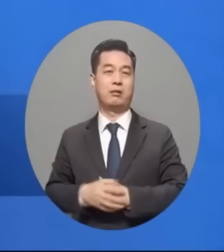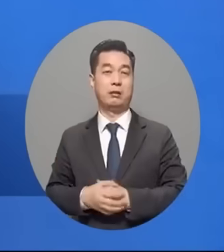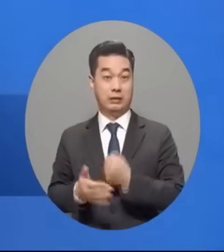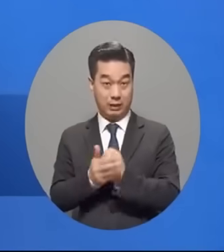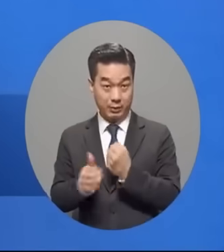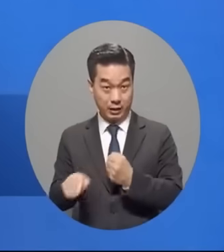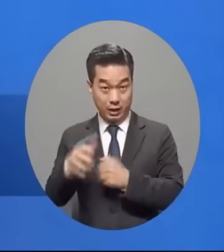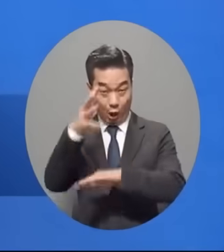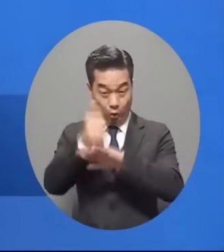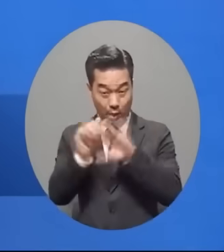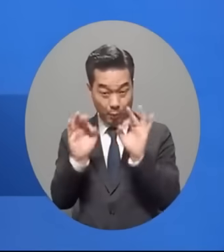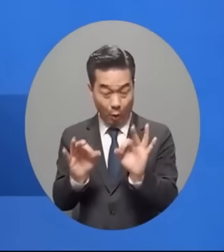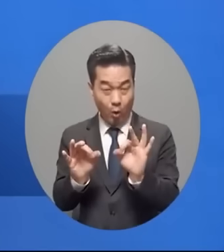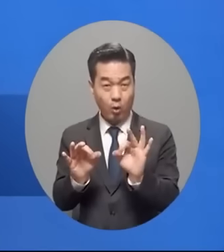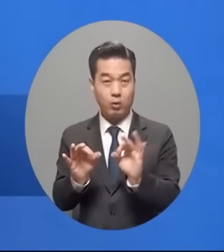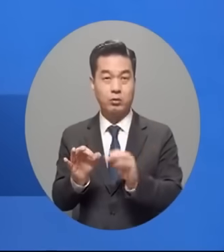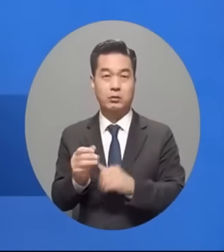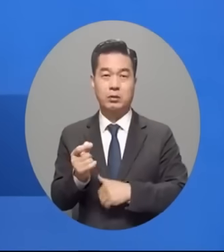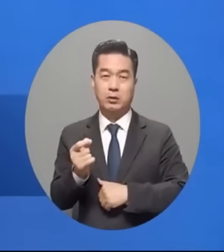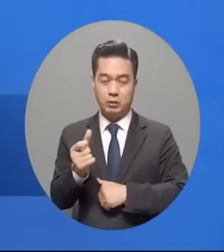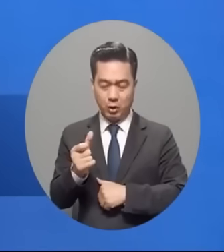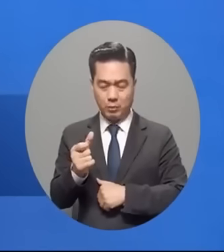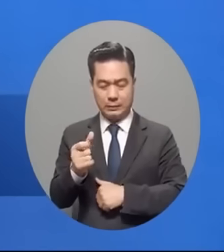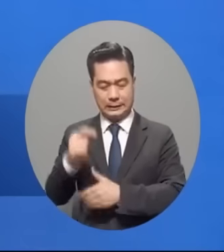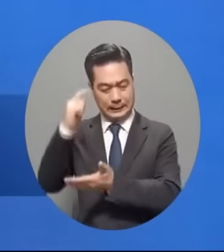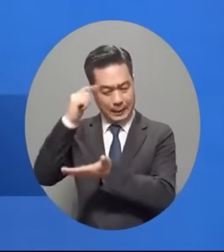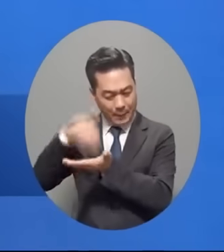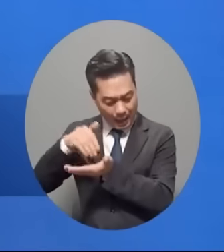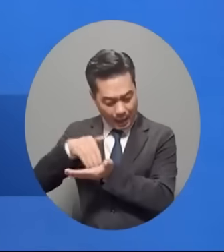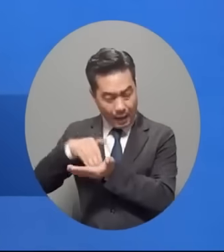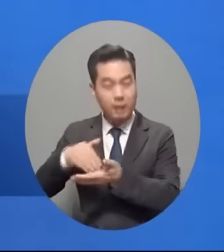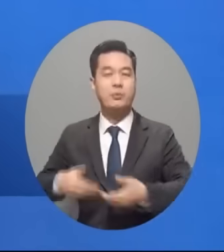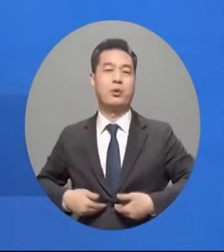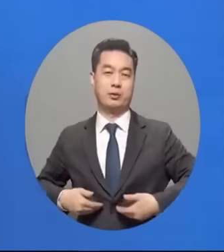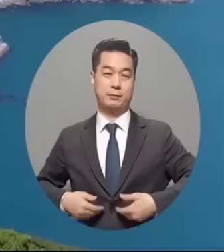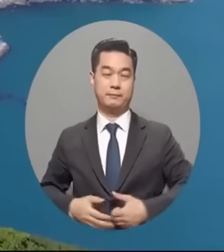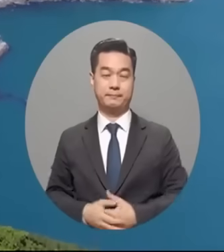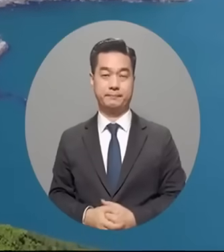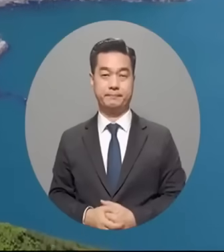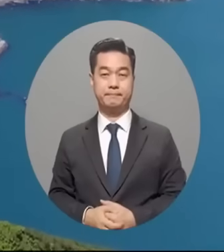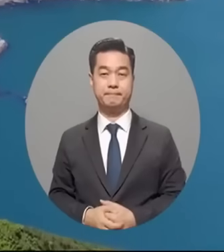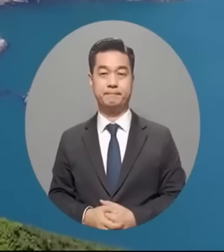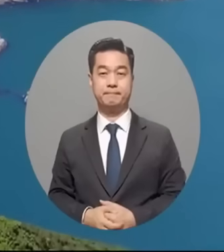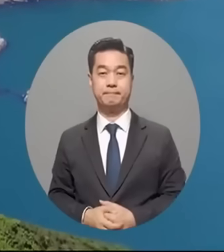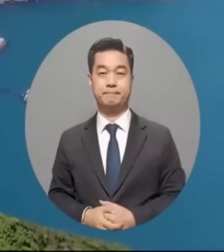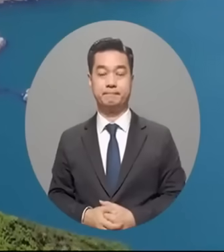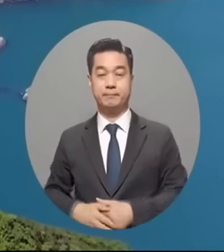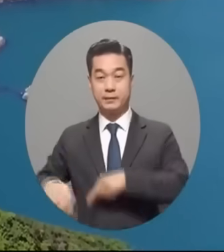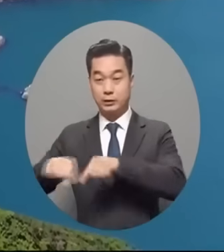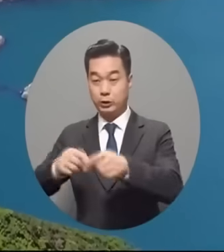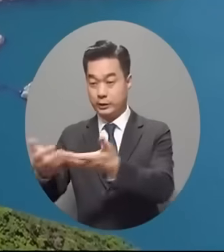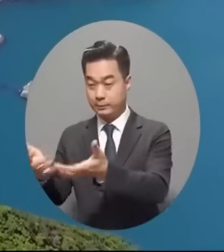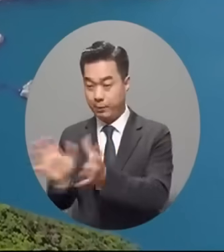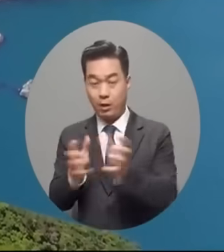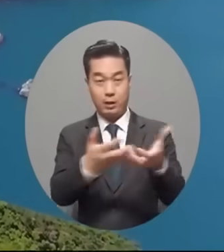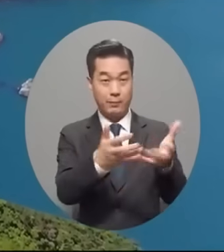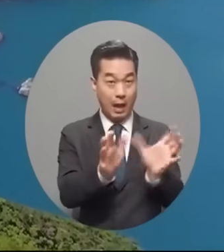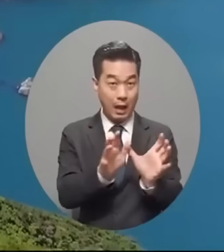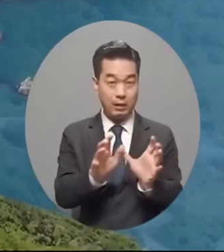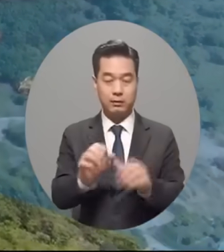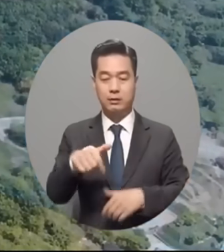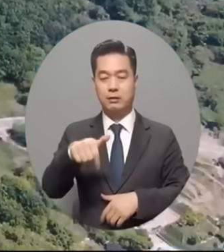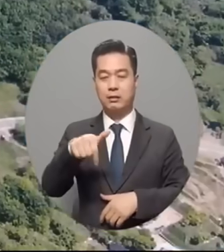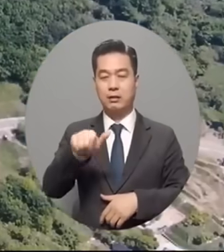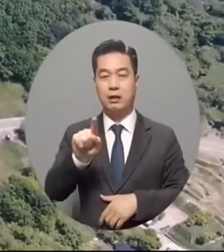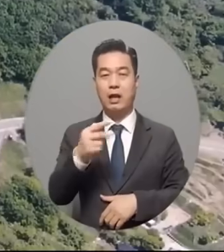보니까 이 결과에 대해서는 좀 진지하게 성찰할 필요가 있다. 정치권에선 동시에 가덕도